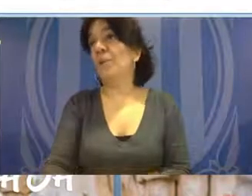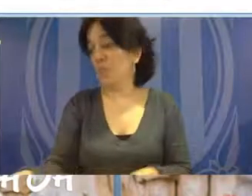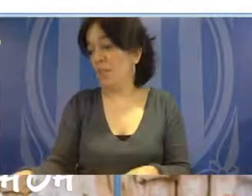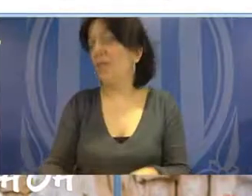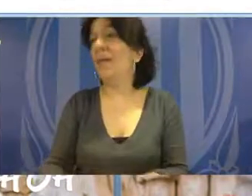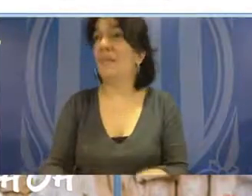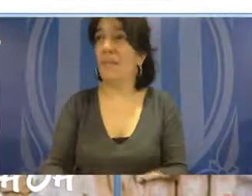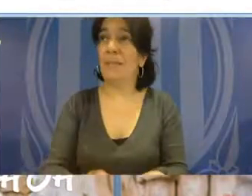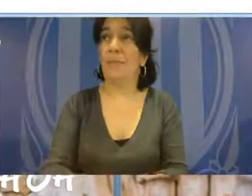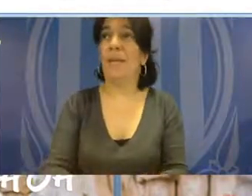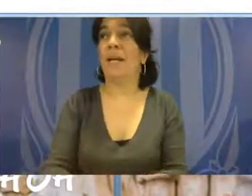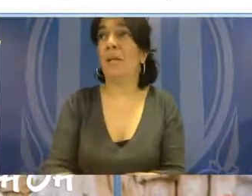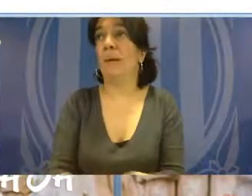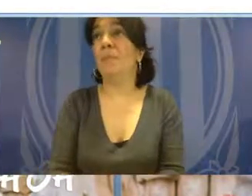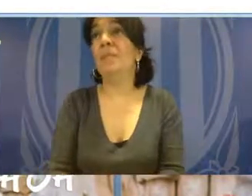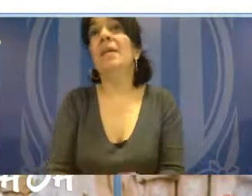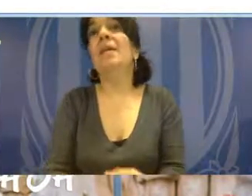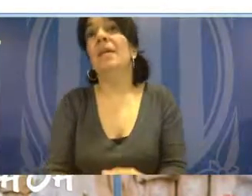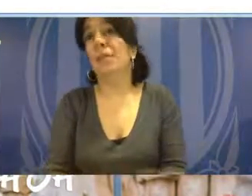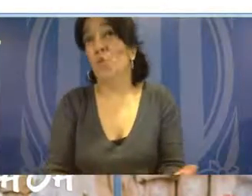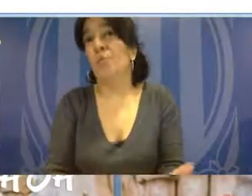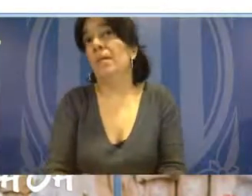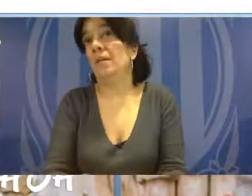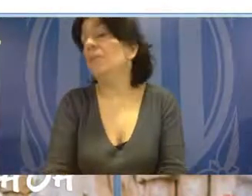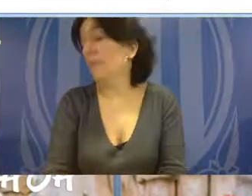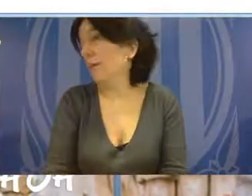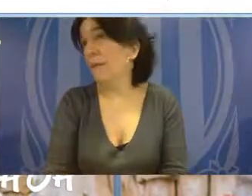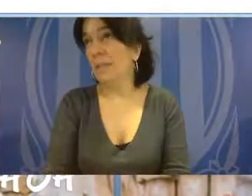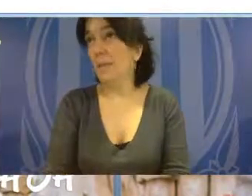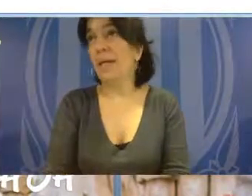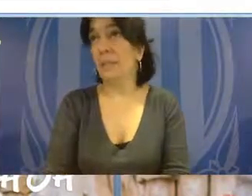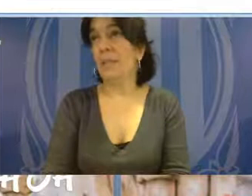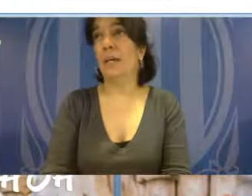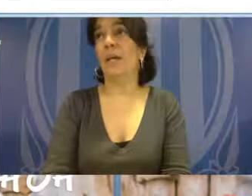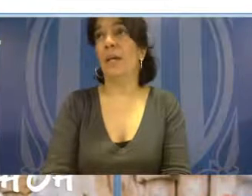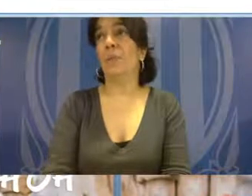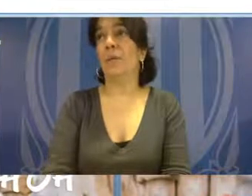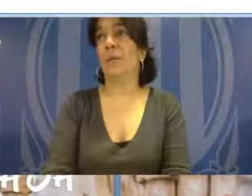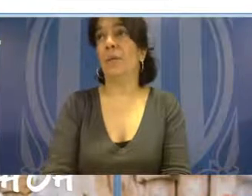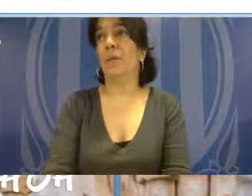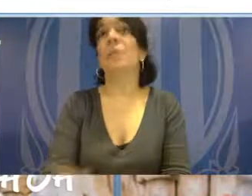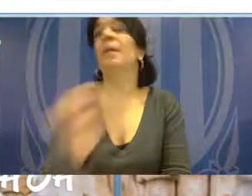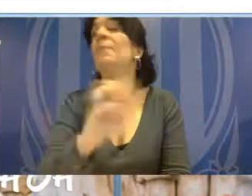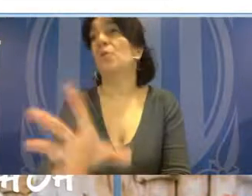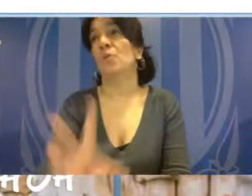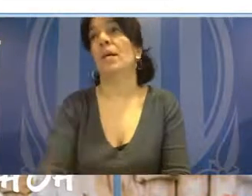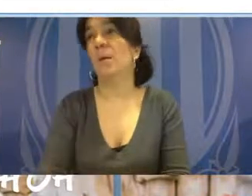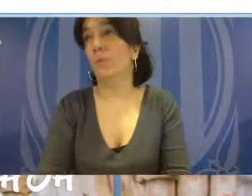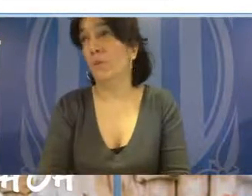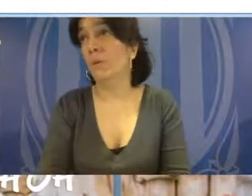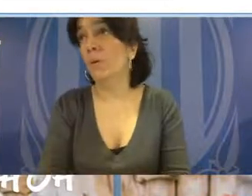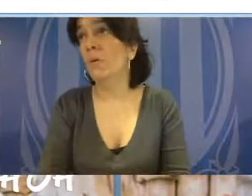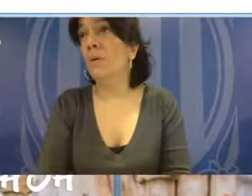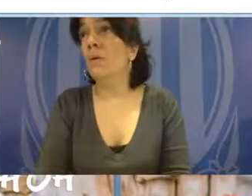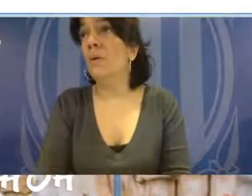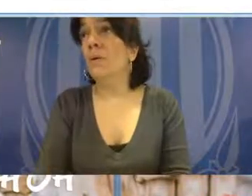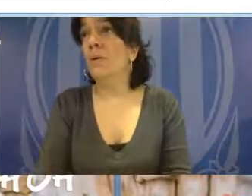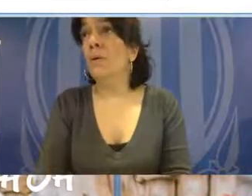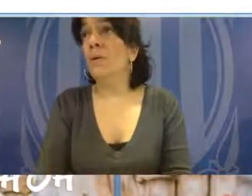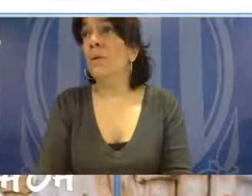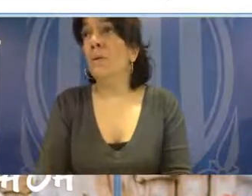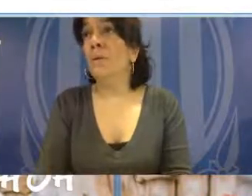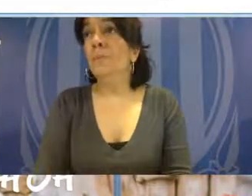Però si no, el que fem és demanar aquest permís, i sovint ens diuen que sí, que no hi ha cap problema, sempre mencionant l'autor.